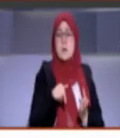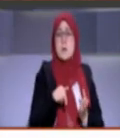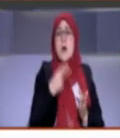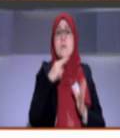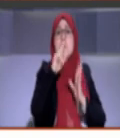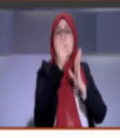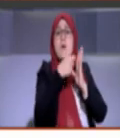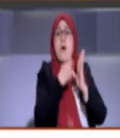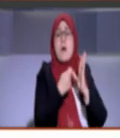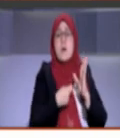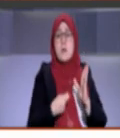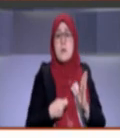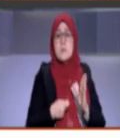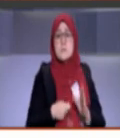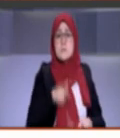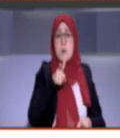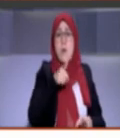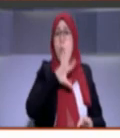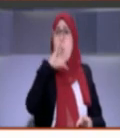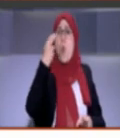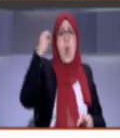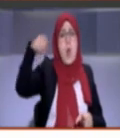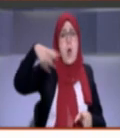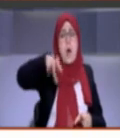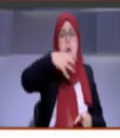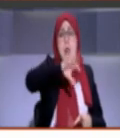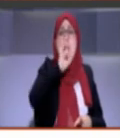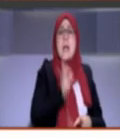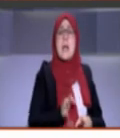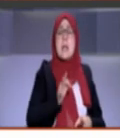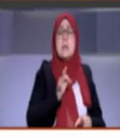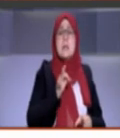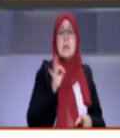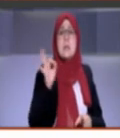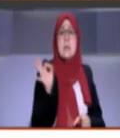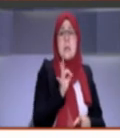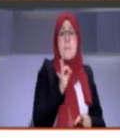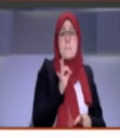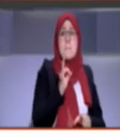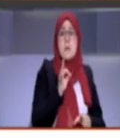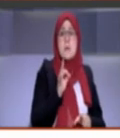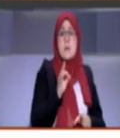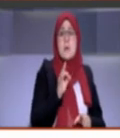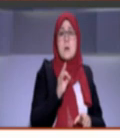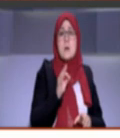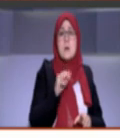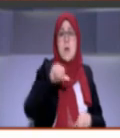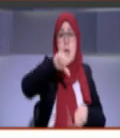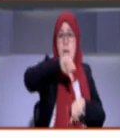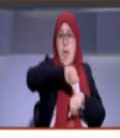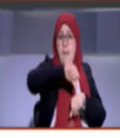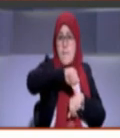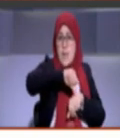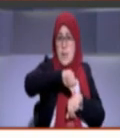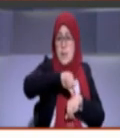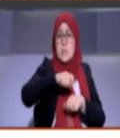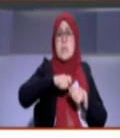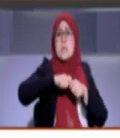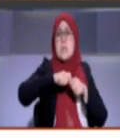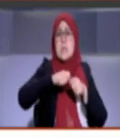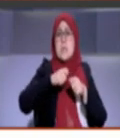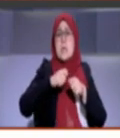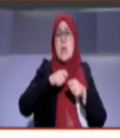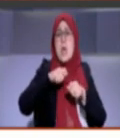لكل المقاطعات في المانيا، ولكن لازم نفرق طبعا ان في مقاطعات زي مقاطعه بايرن عدد الاصابات فيها مرتفع جدا وصل ل